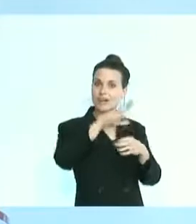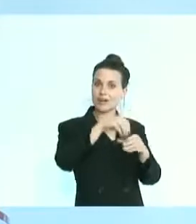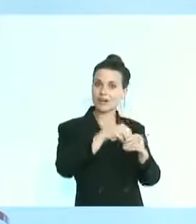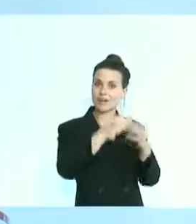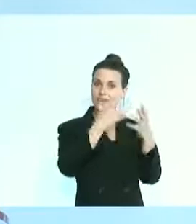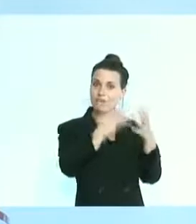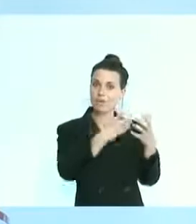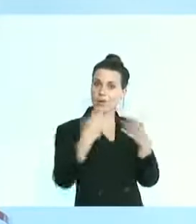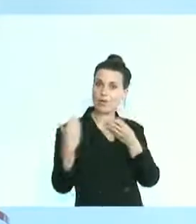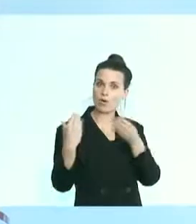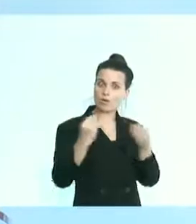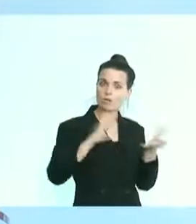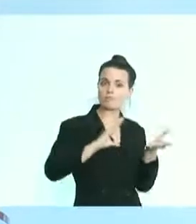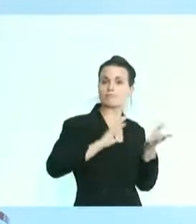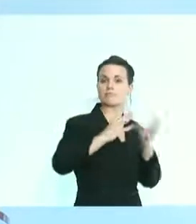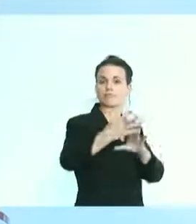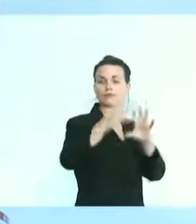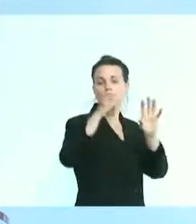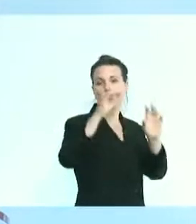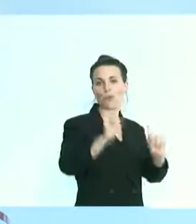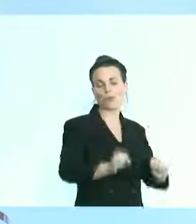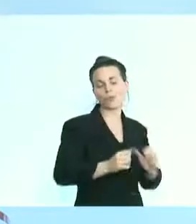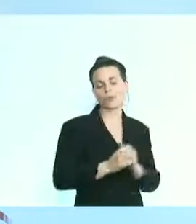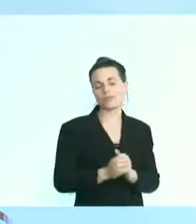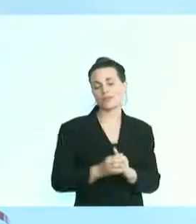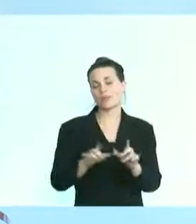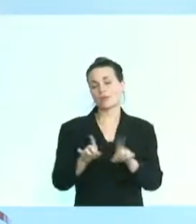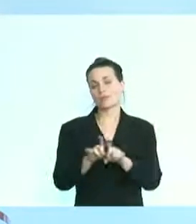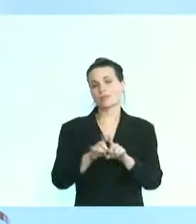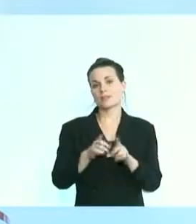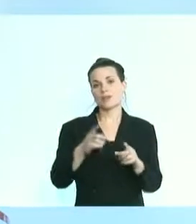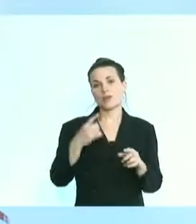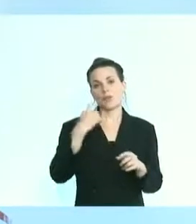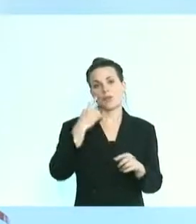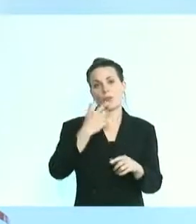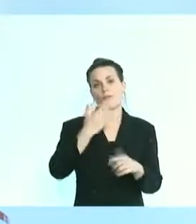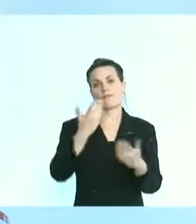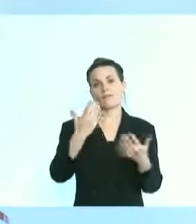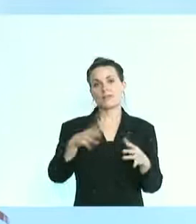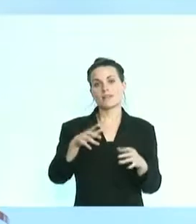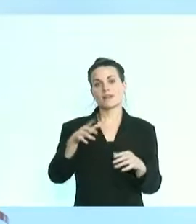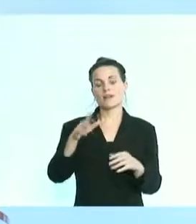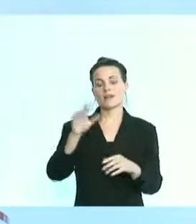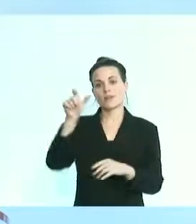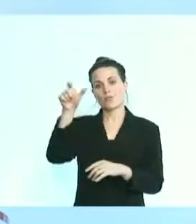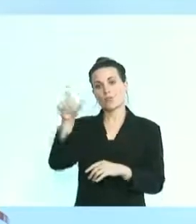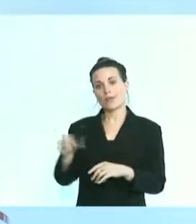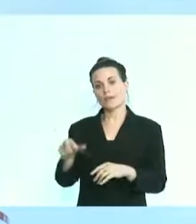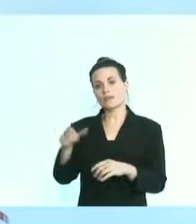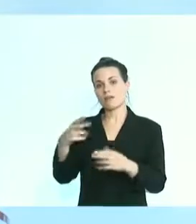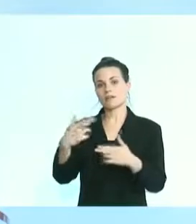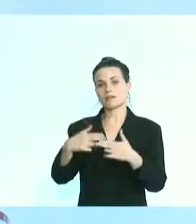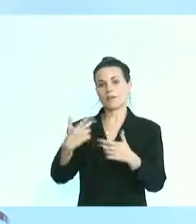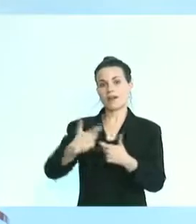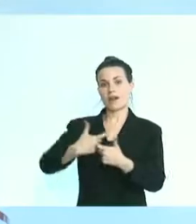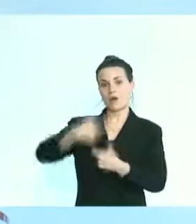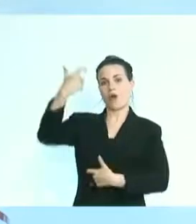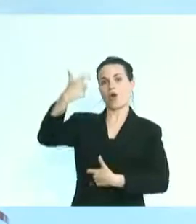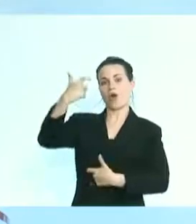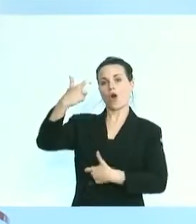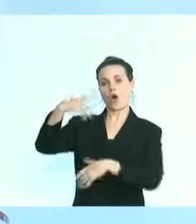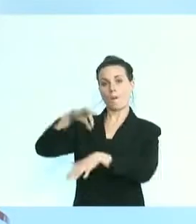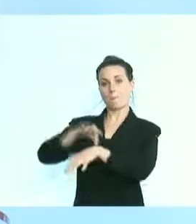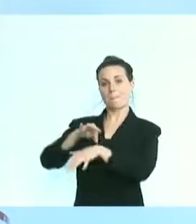de nos voeux. Et si vous permettez, je terminerai par une citation de Grand Corps Malade que j'entendais dire l'autre jour: « Quand les